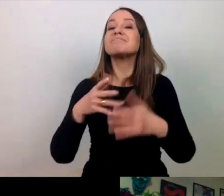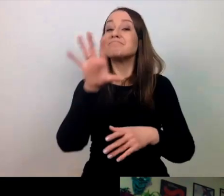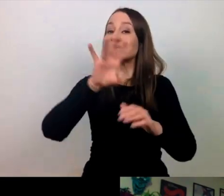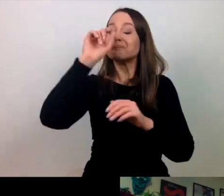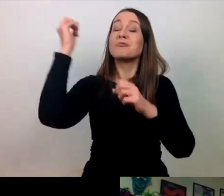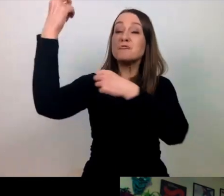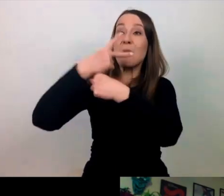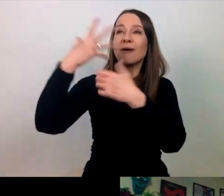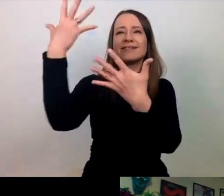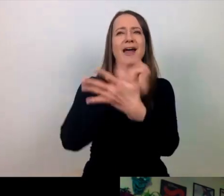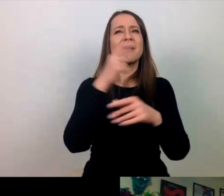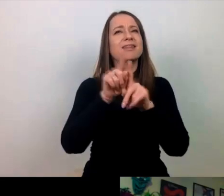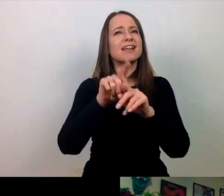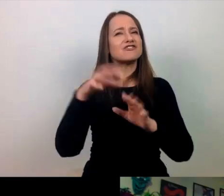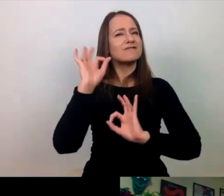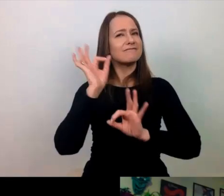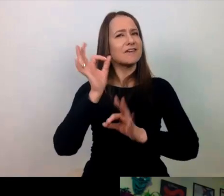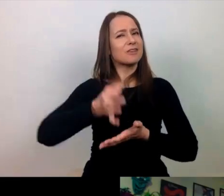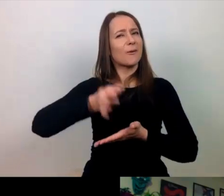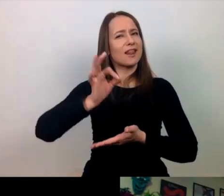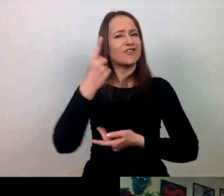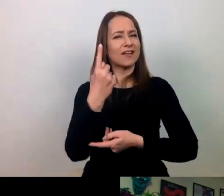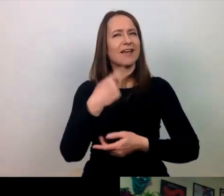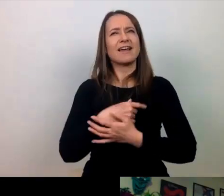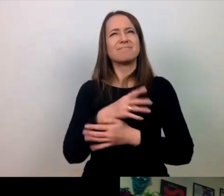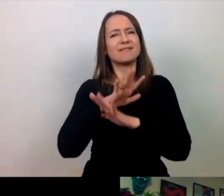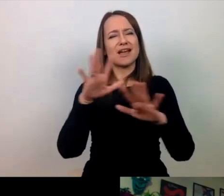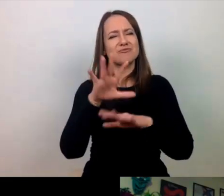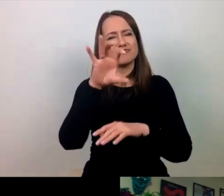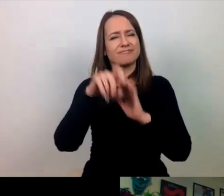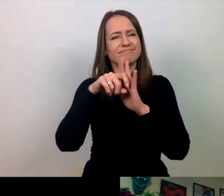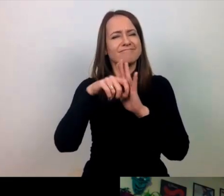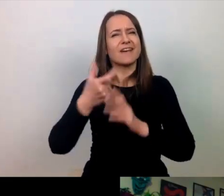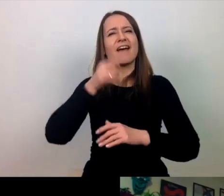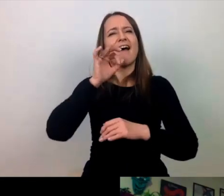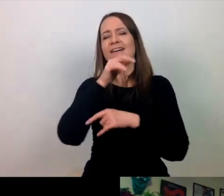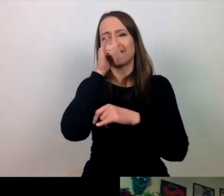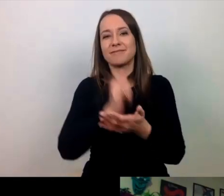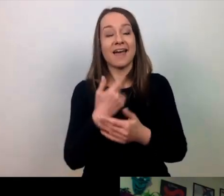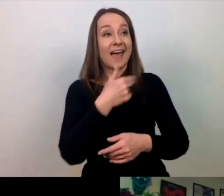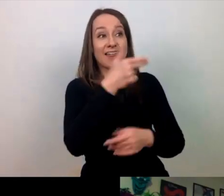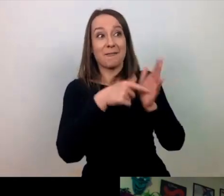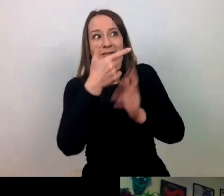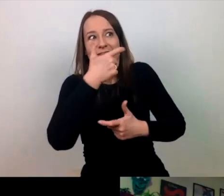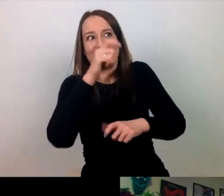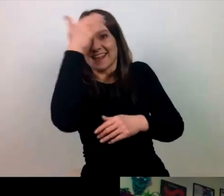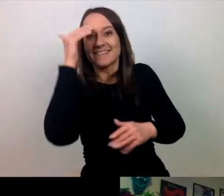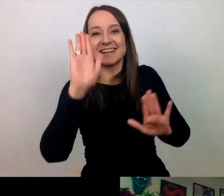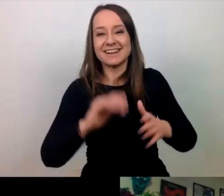sobą kieliszek wina. Wystarczy? Wystarczy kieliszek. Za dużo nie można podczas filmu. Ja na ten temat nic nie wiem. Nic.